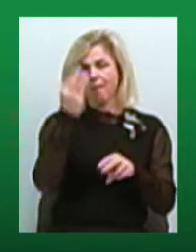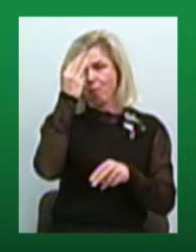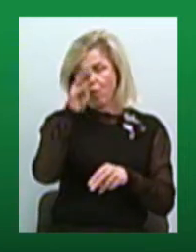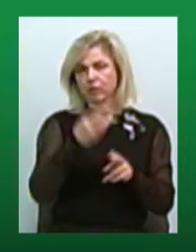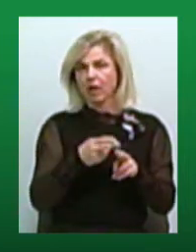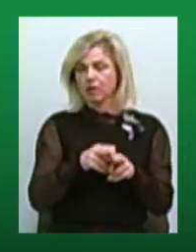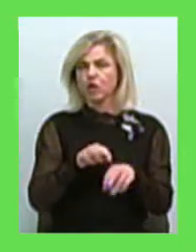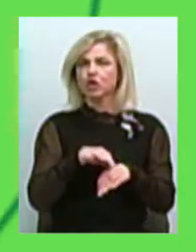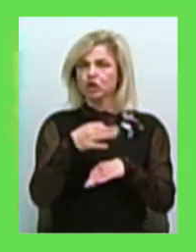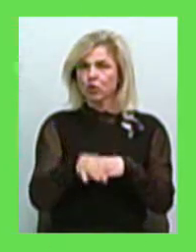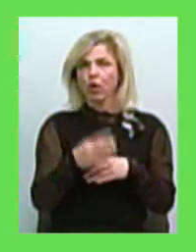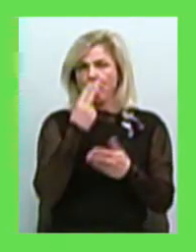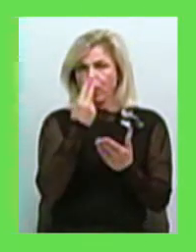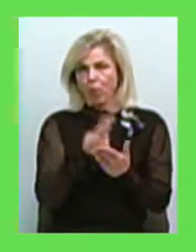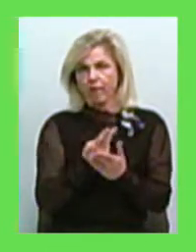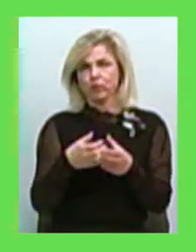у суспільстві.